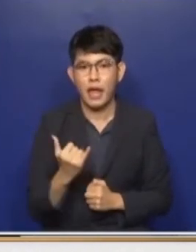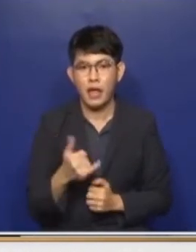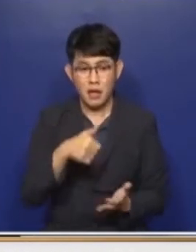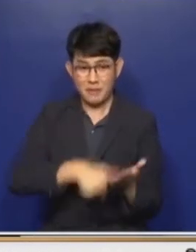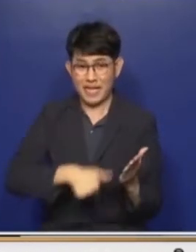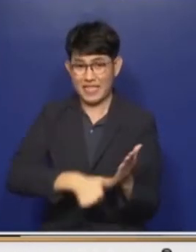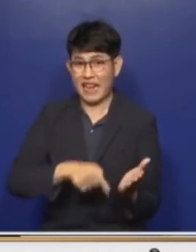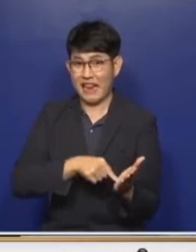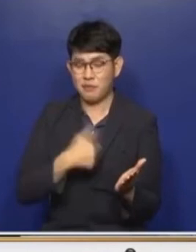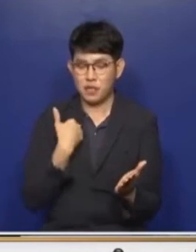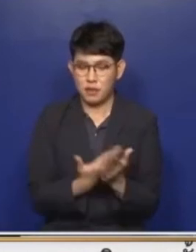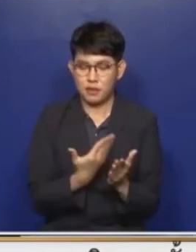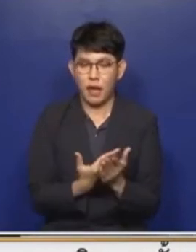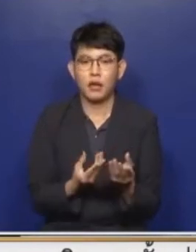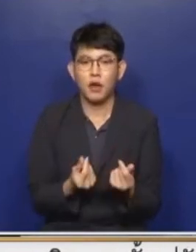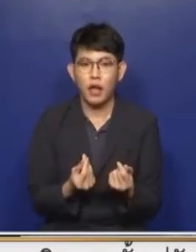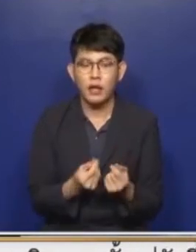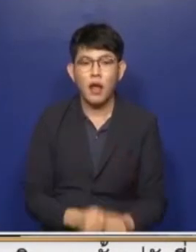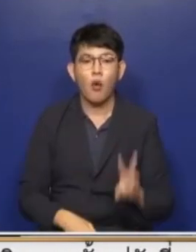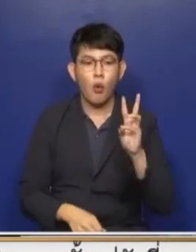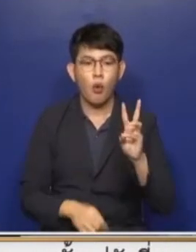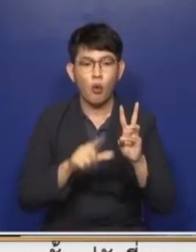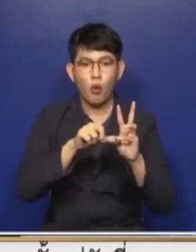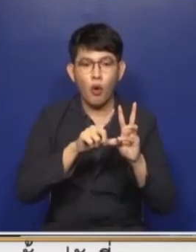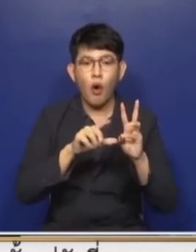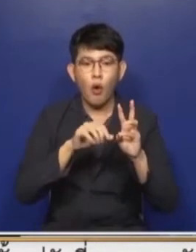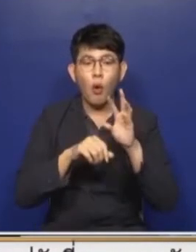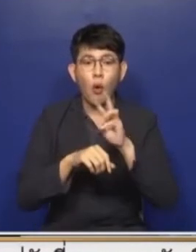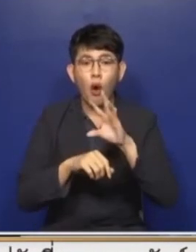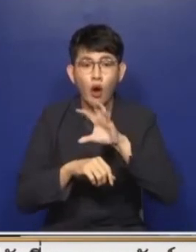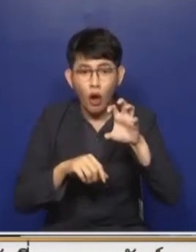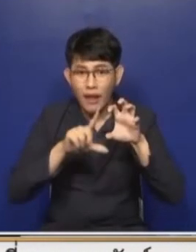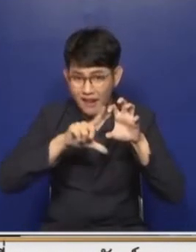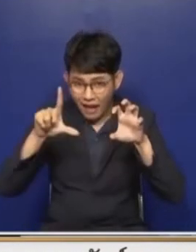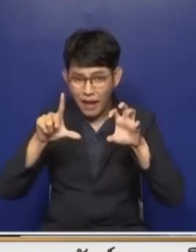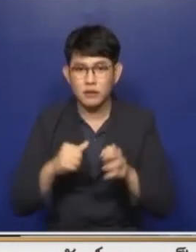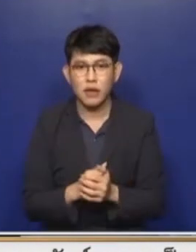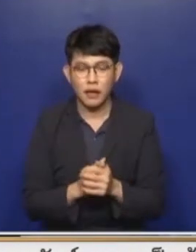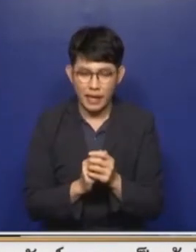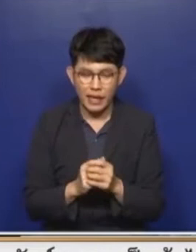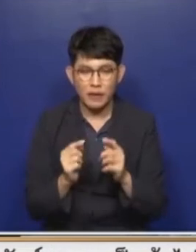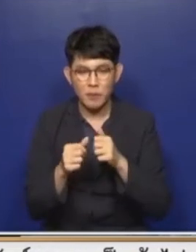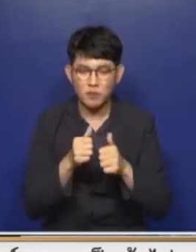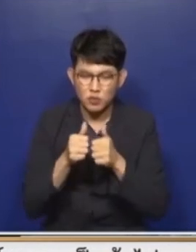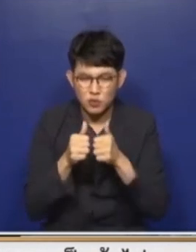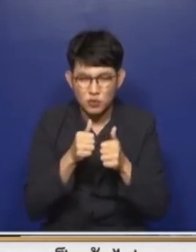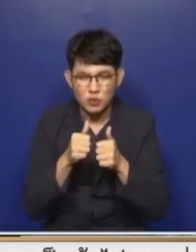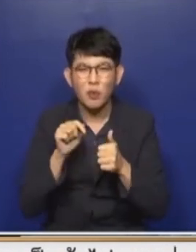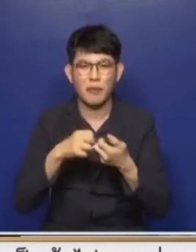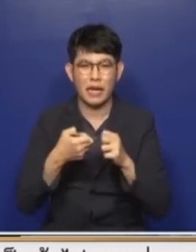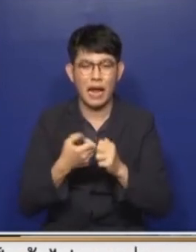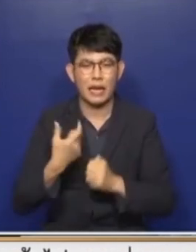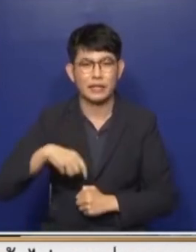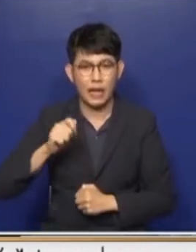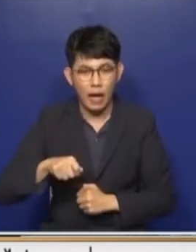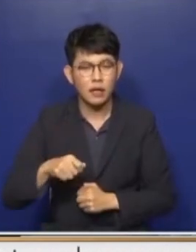เสร็ก็อมาแล้ว่ามัมค้าใช้ใจหกร้อยลานบาทที่ใช้ได้การต่อสู้คดีในชนอนุญาตโตราการเป็คาใช้จ่าย